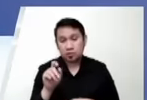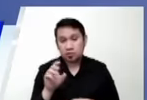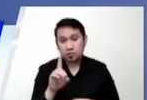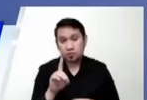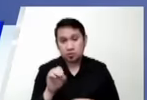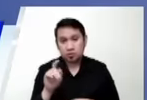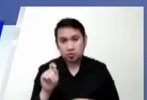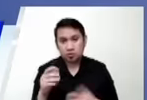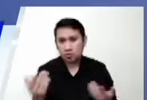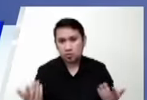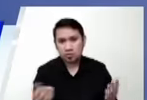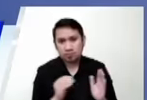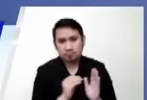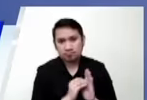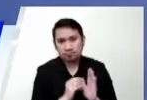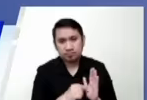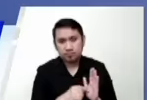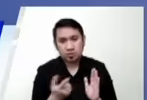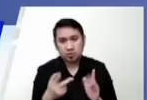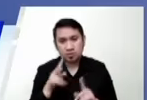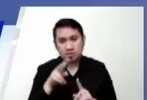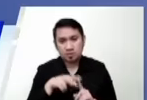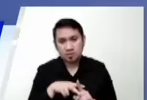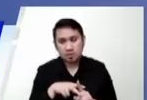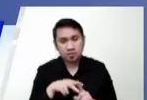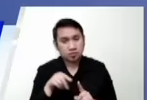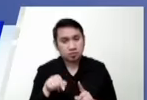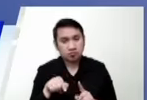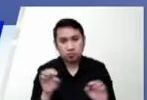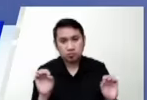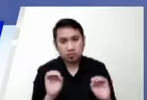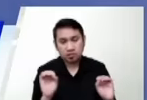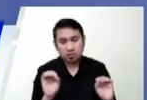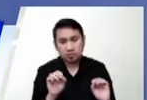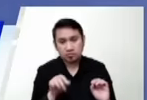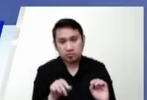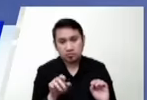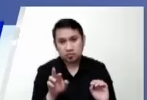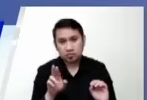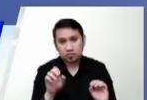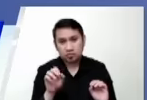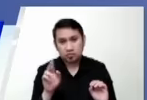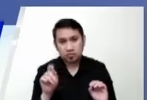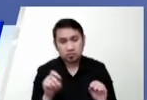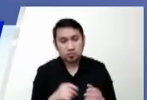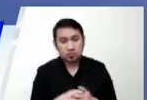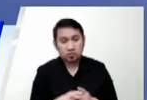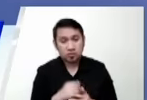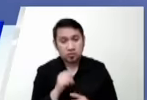accredited at wala ring application for accreditation ang resort sa Kagawaran. August